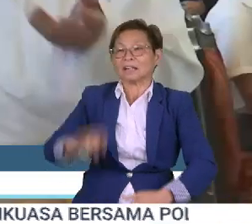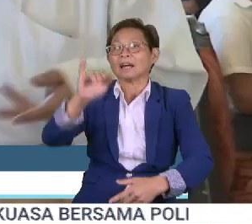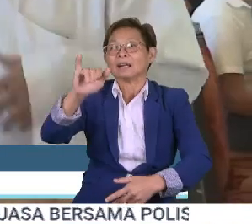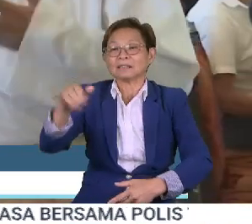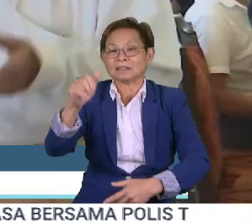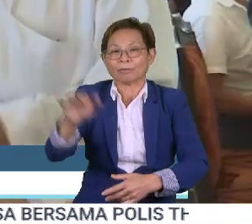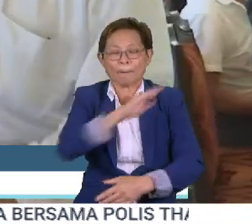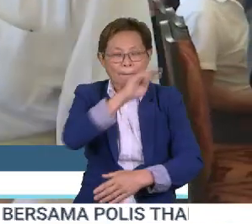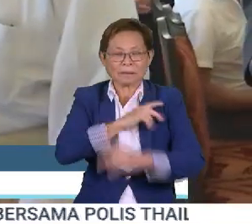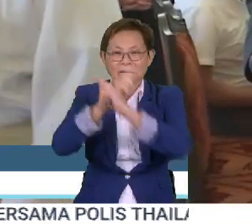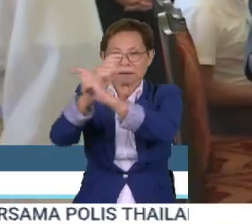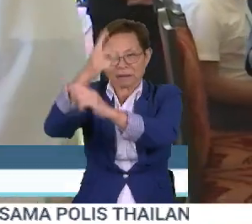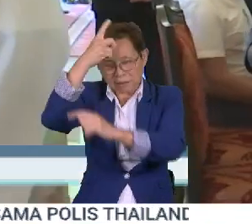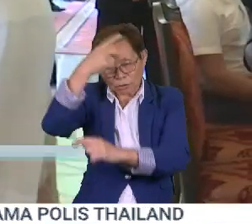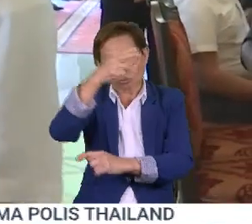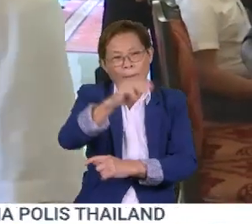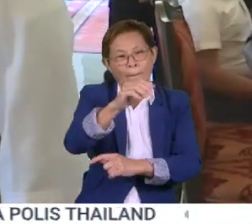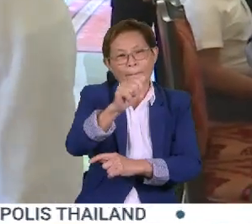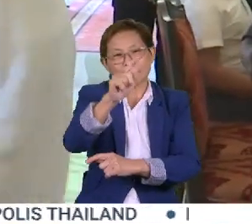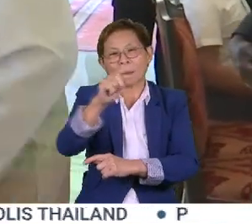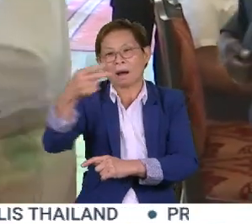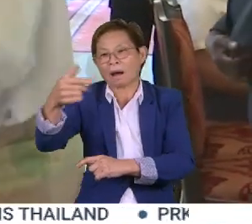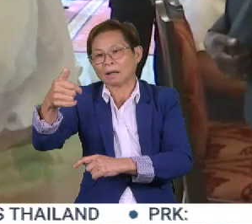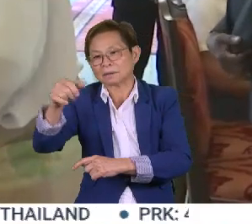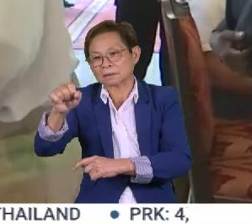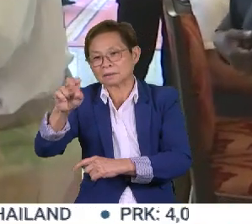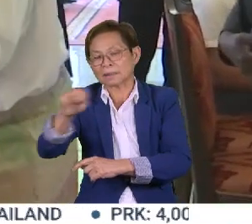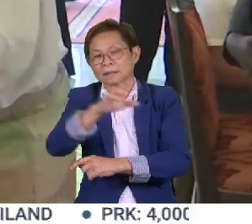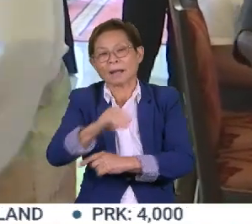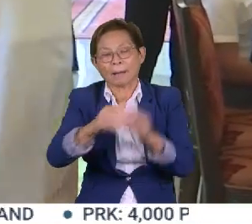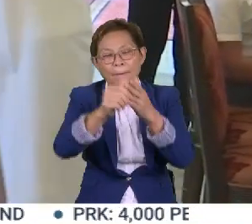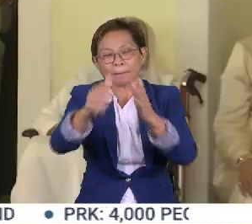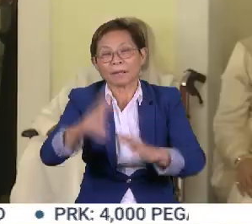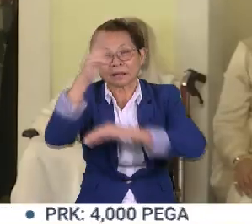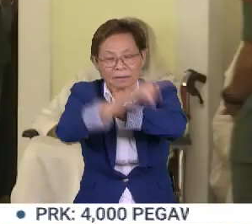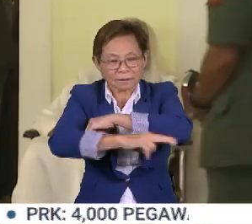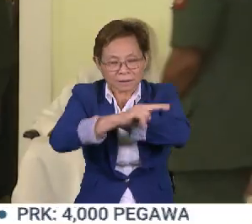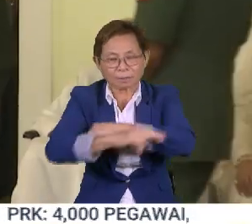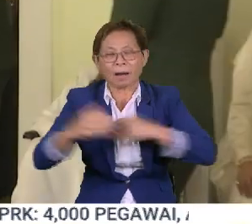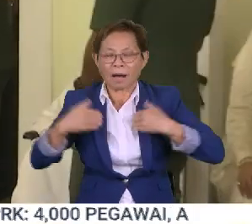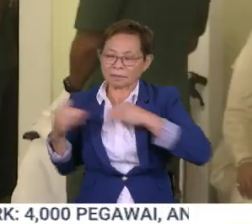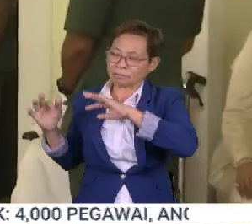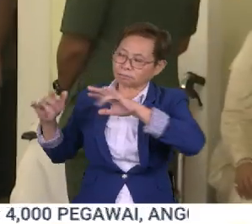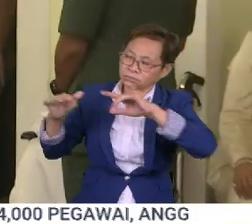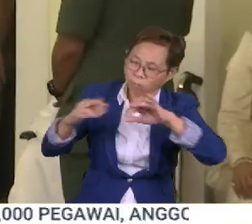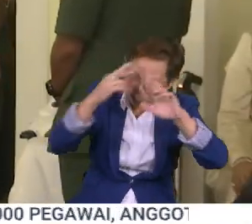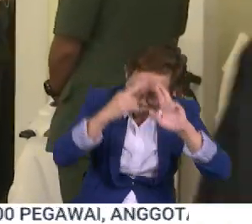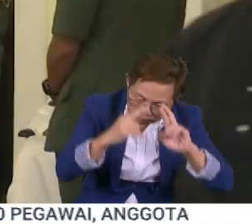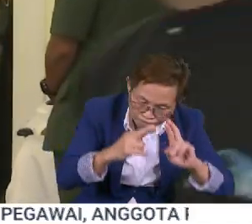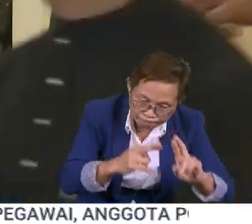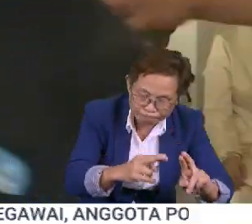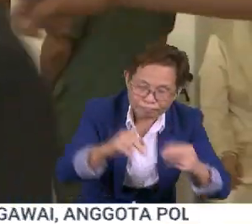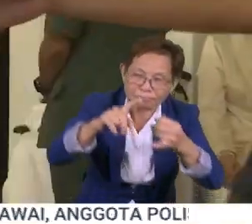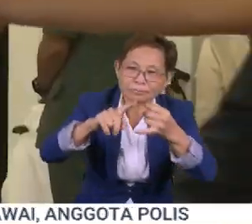Menteri Pertahanan Datuk Sri Muhammad Hasan dan pemimpin kerajaan Negeri 9 juga hadir memberi penghormatan terakhir